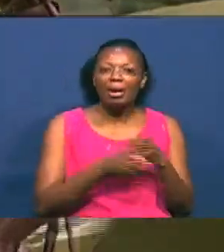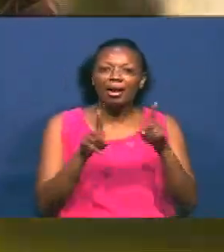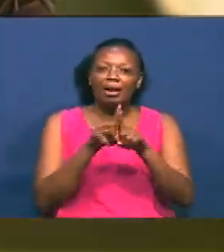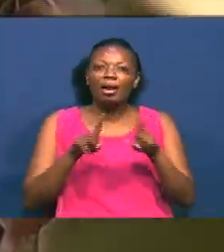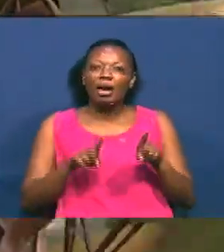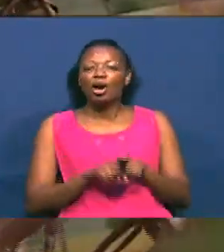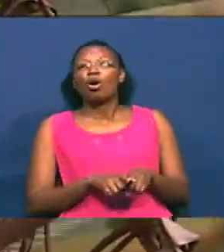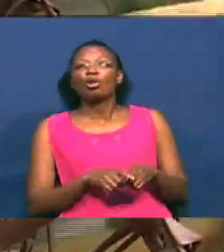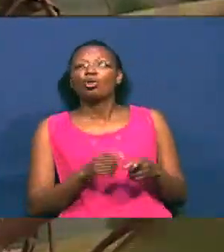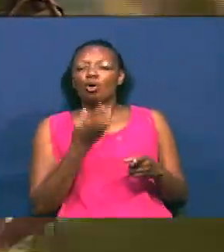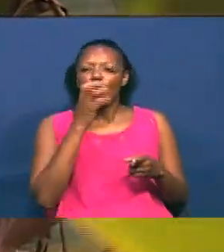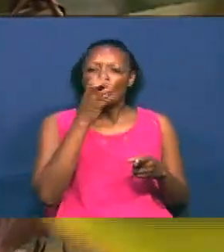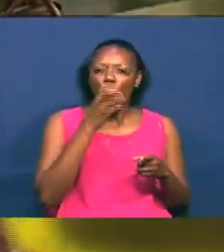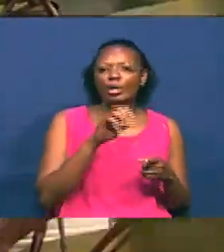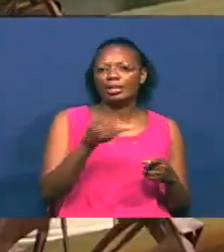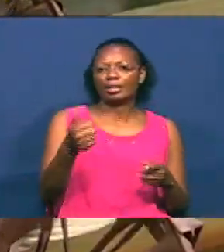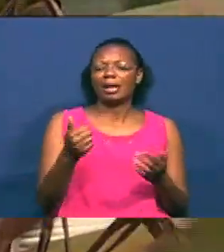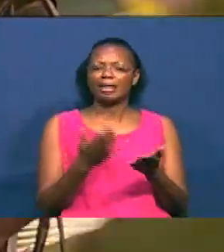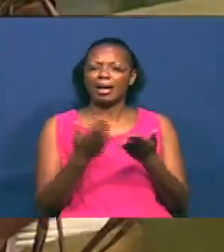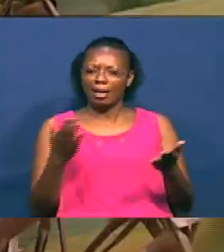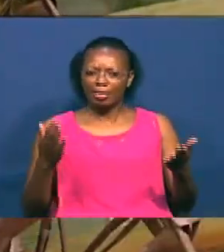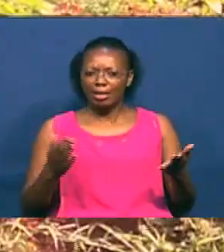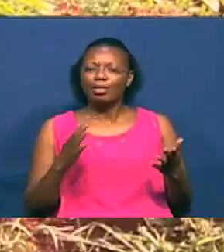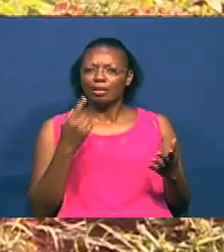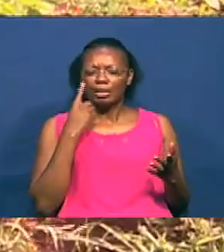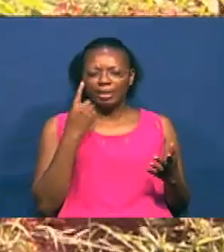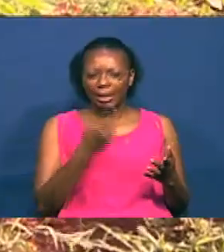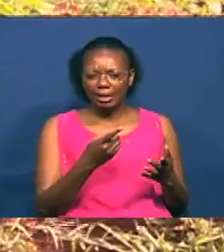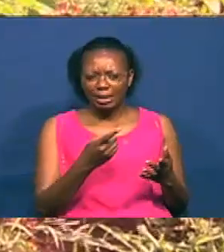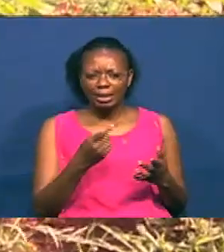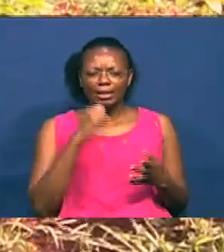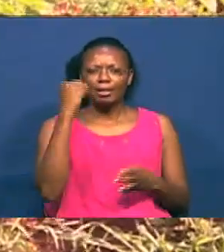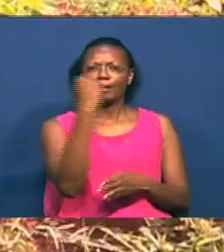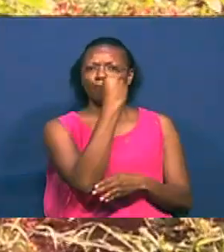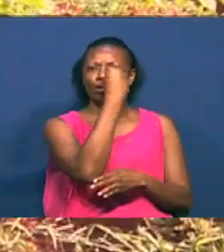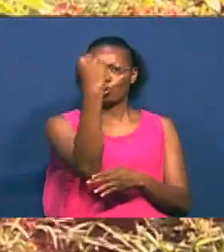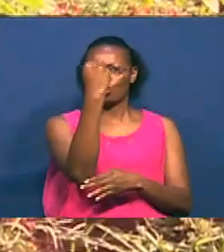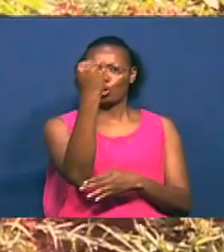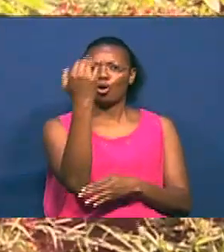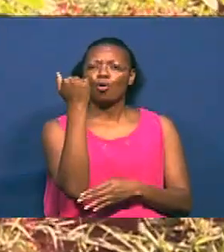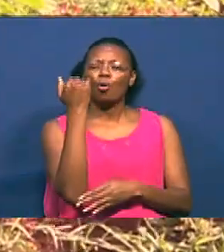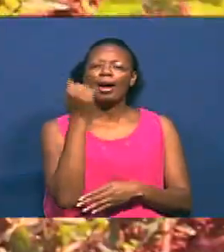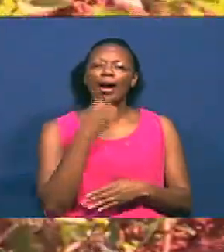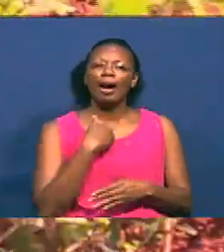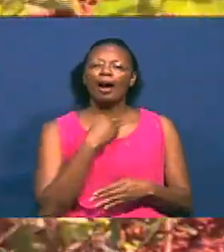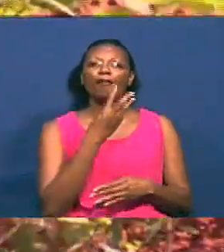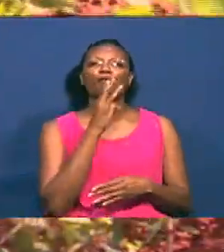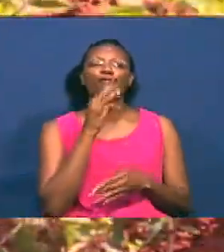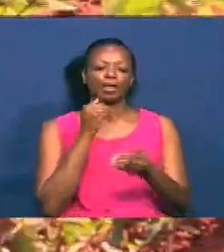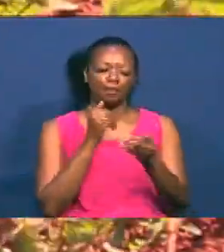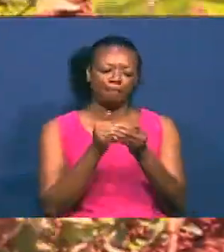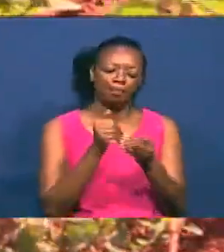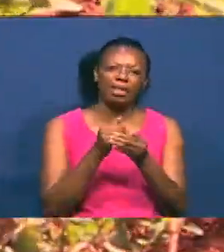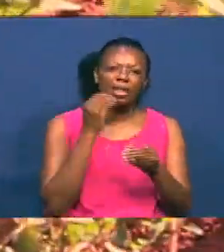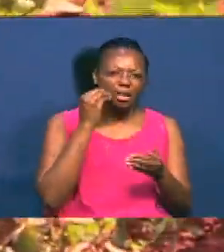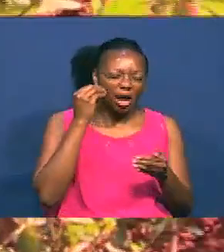za kupendeza, bali hata mimea mingine shambani inanawiri kwa sababu ya kuwa na maji karibu na sana sana